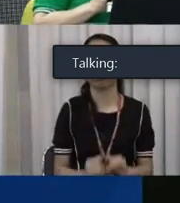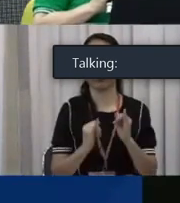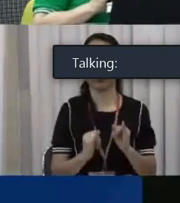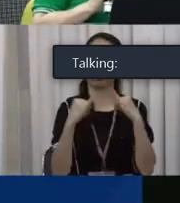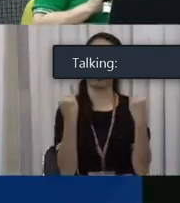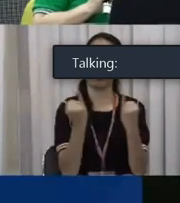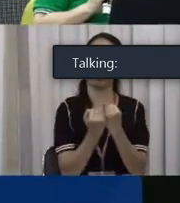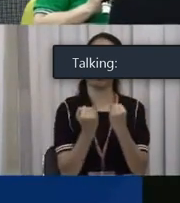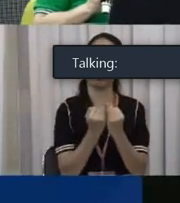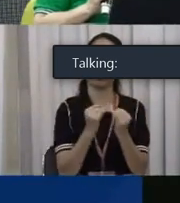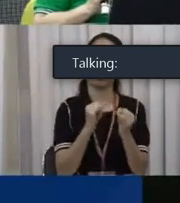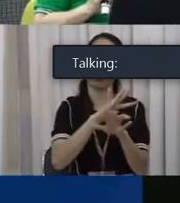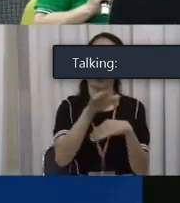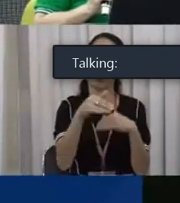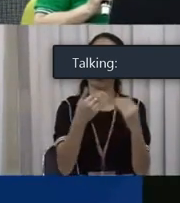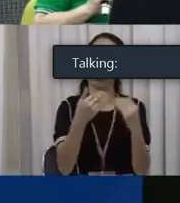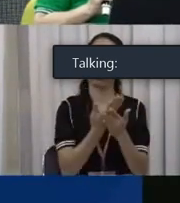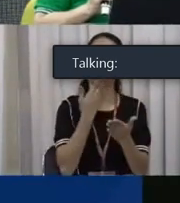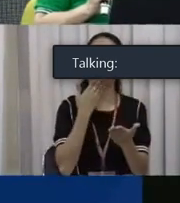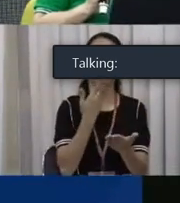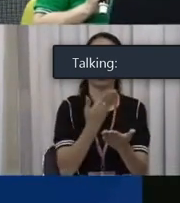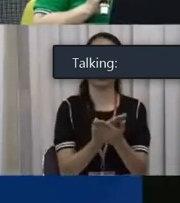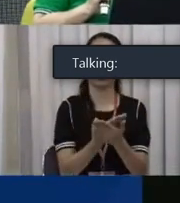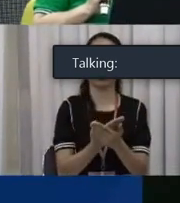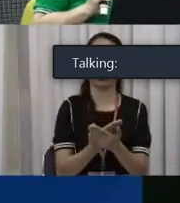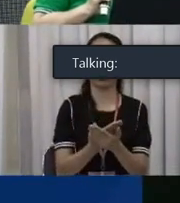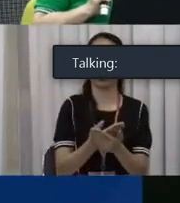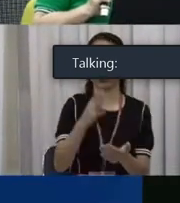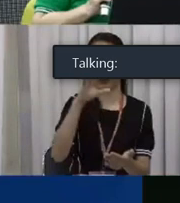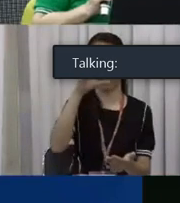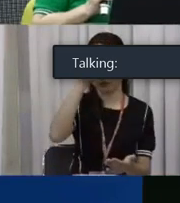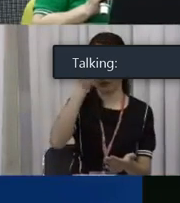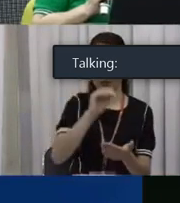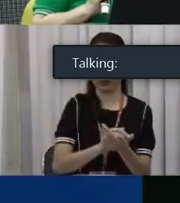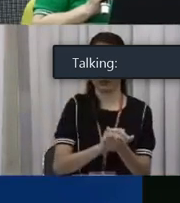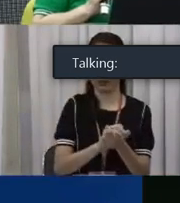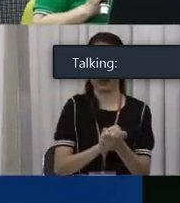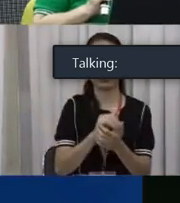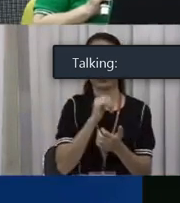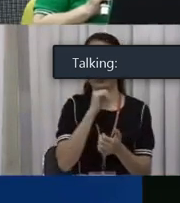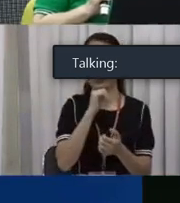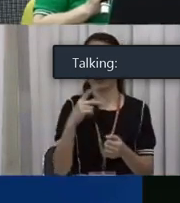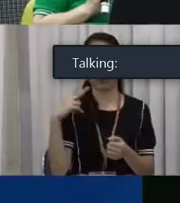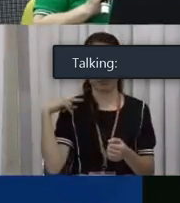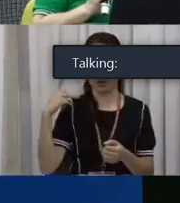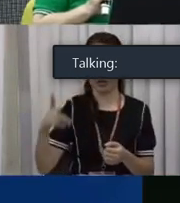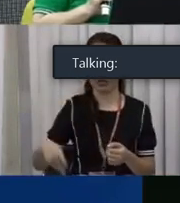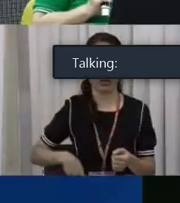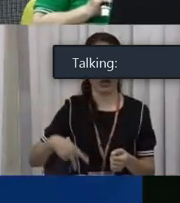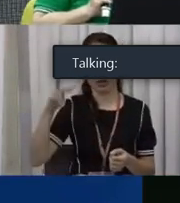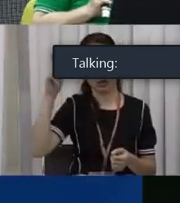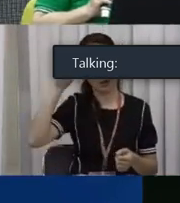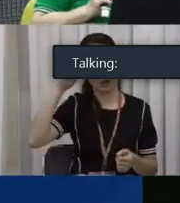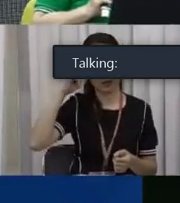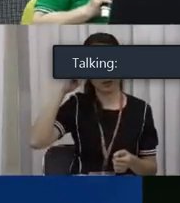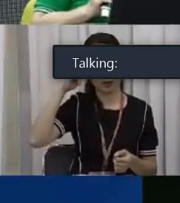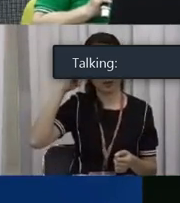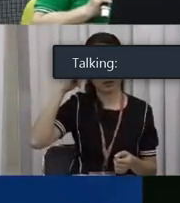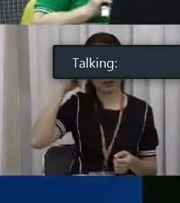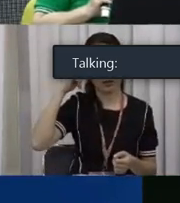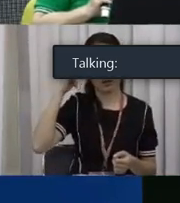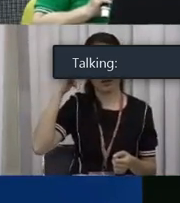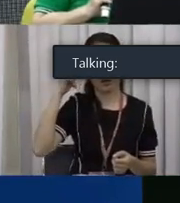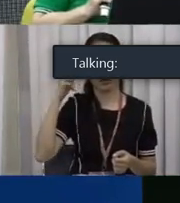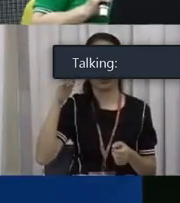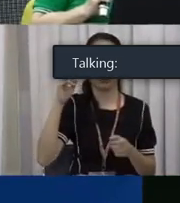lang yun, kaning tanan in good faith. Dili personal reason or unsa nga mga rason nga himuon